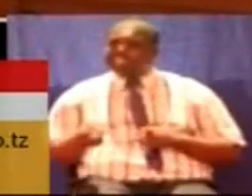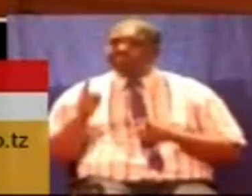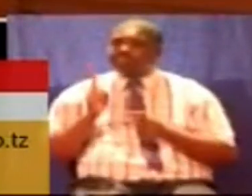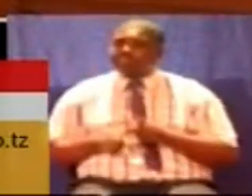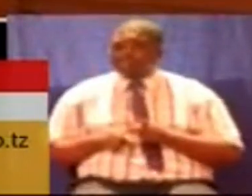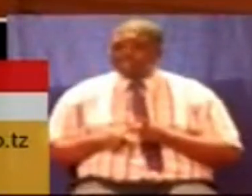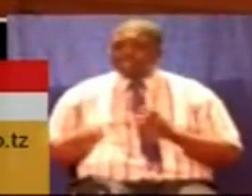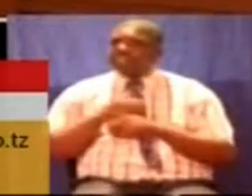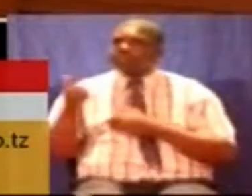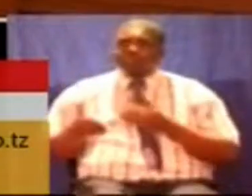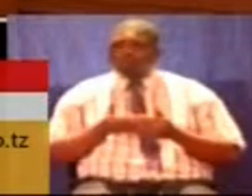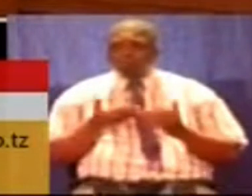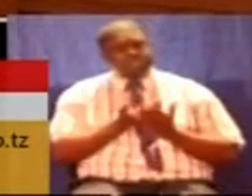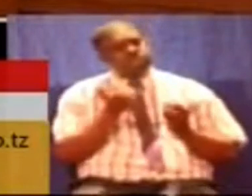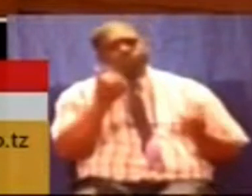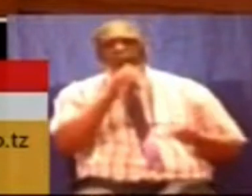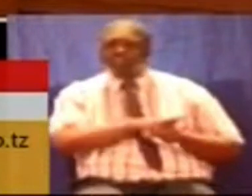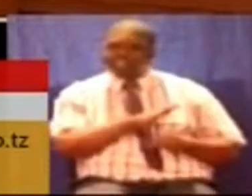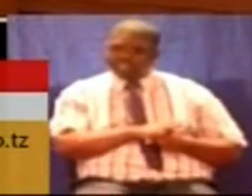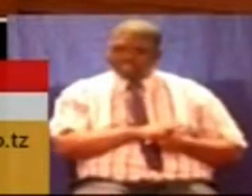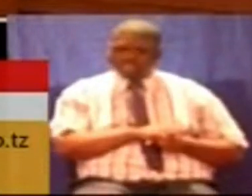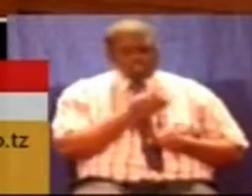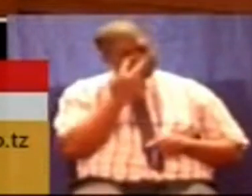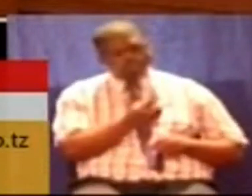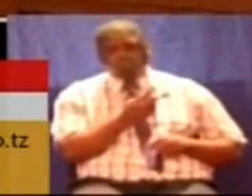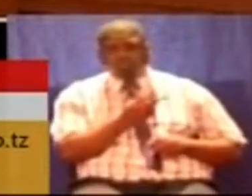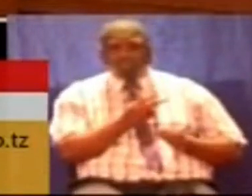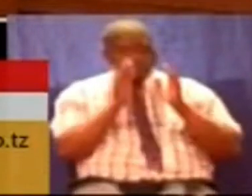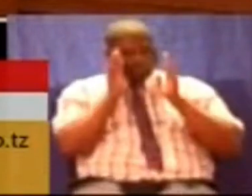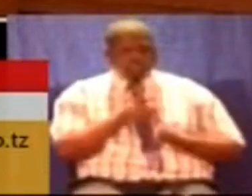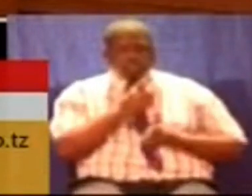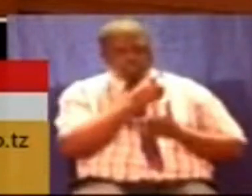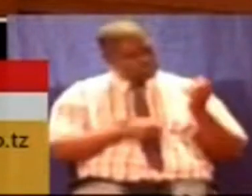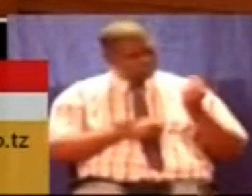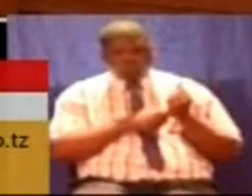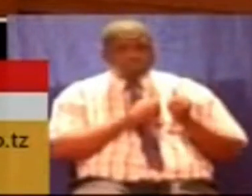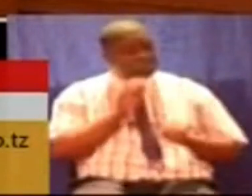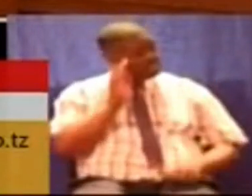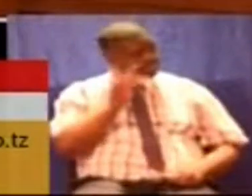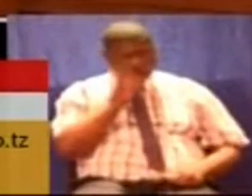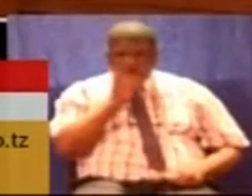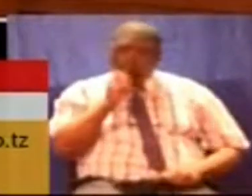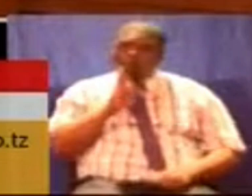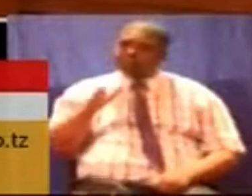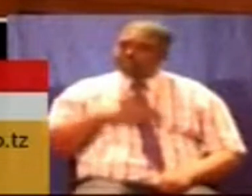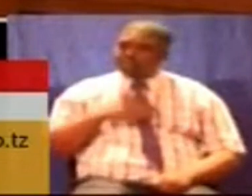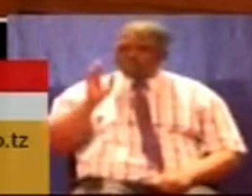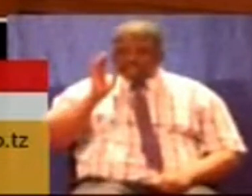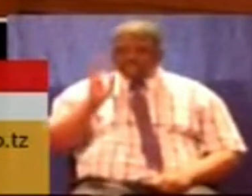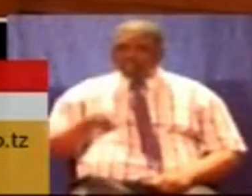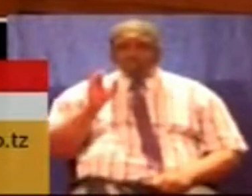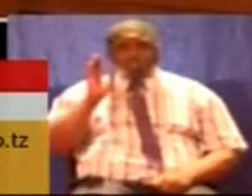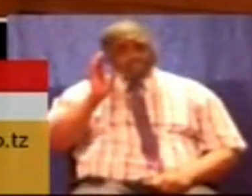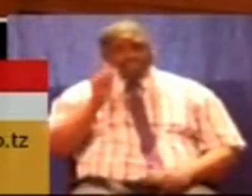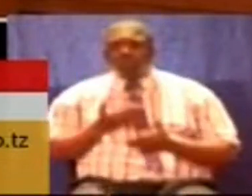tena, nimerudi kwa sababu nyingi. Sababu ya kwanza, nimemwona Mheshimiwa Rais ni msikivu, na hoja yangu atapoisikiliza atakuwa